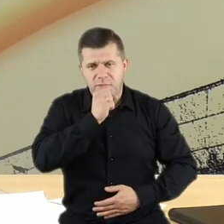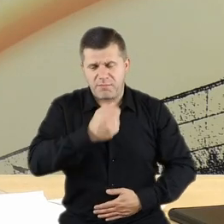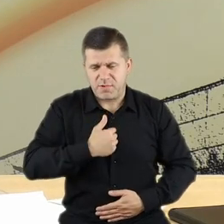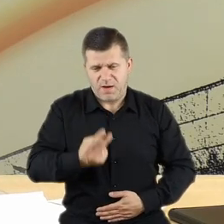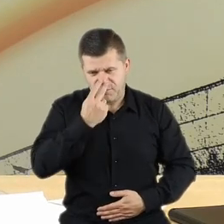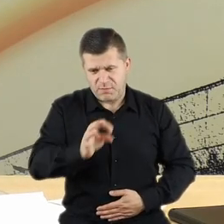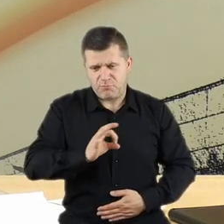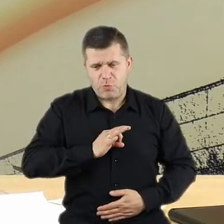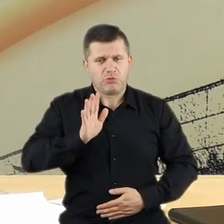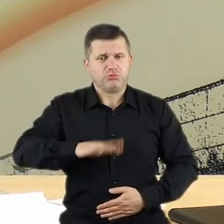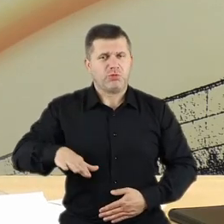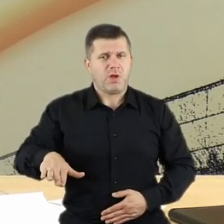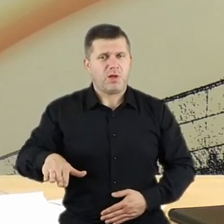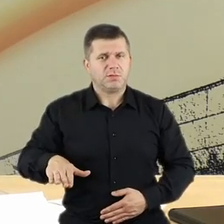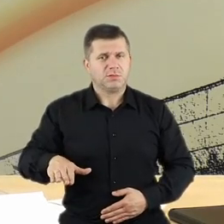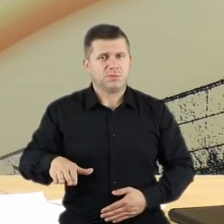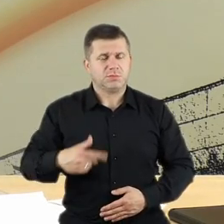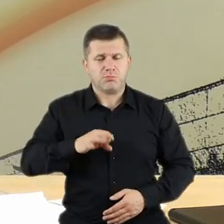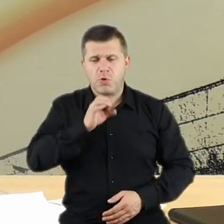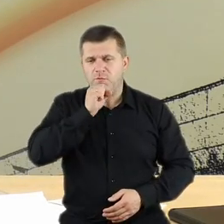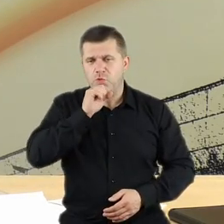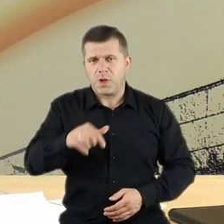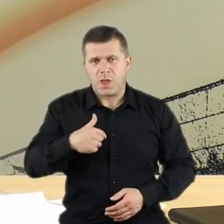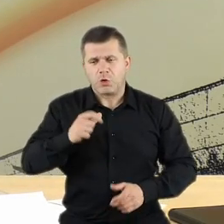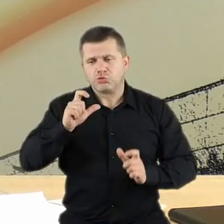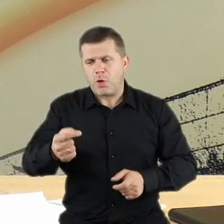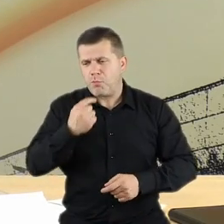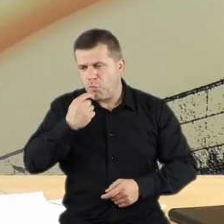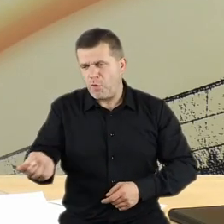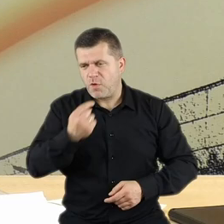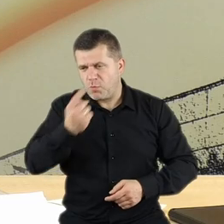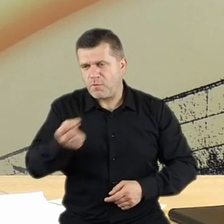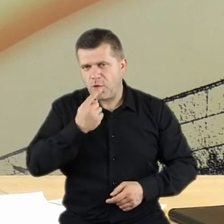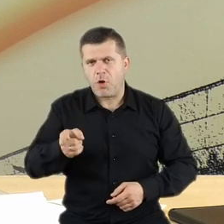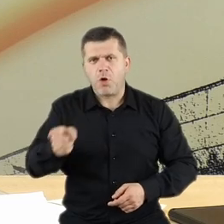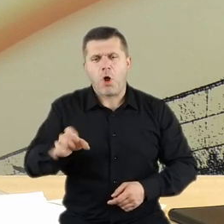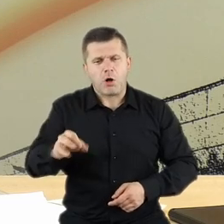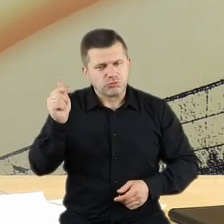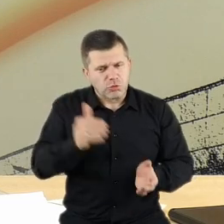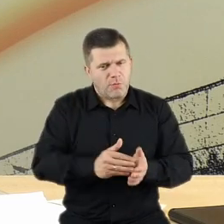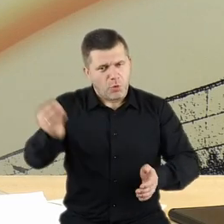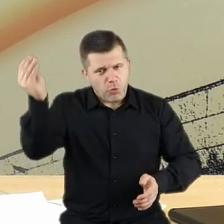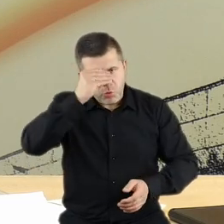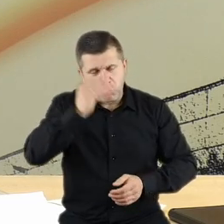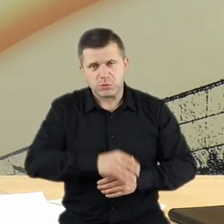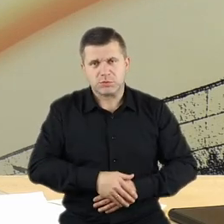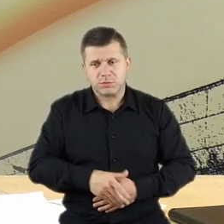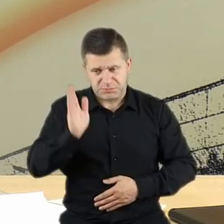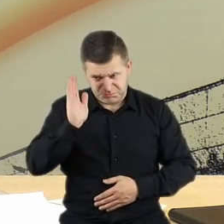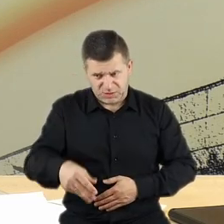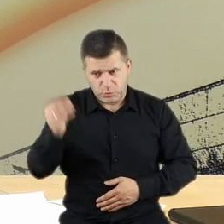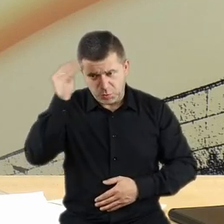dzieciach jak powinno wnuczka jak ja im tam Mówię Mówię Mówię Ola ucz się uczyła byś się gwary